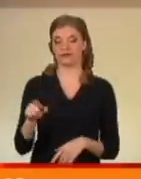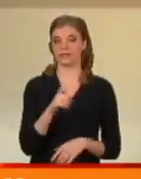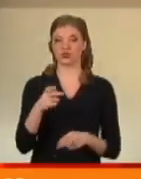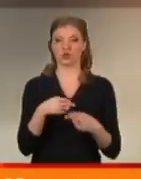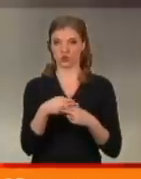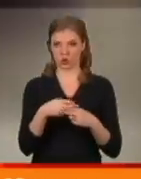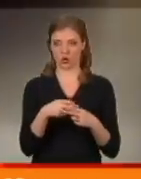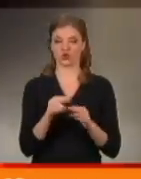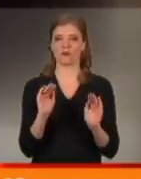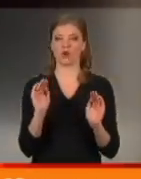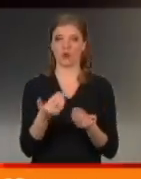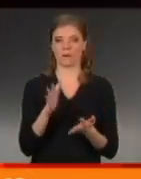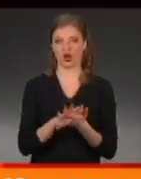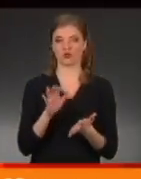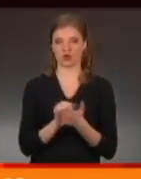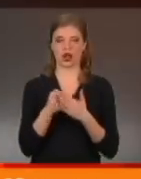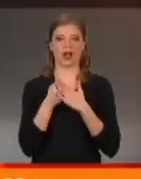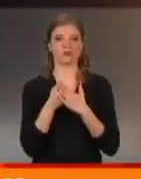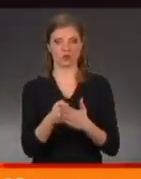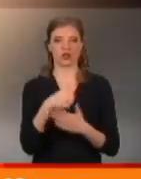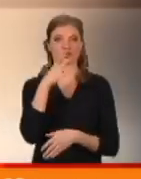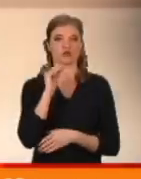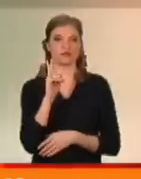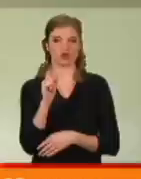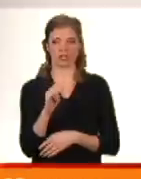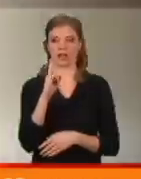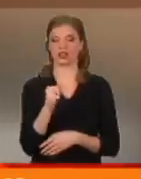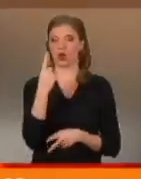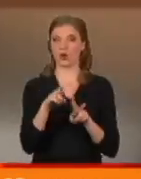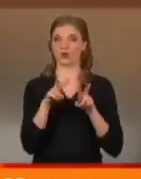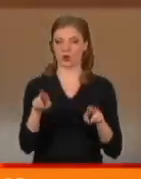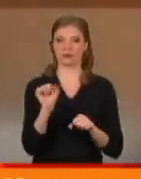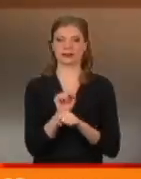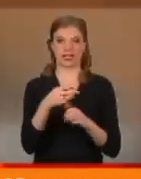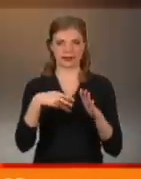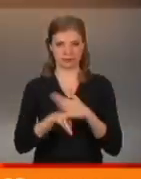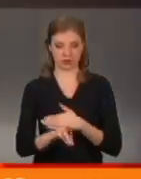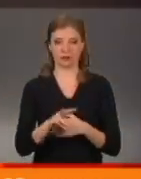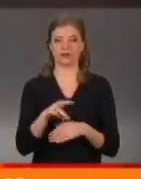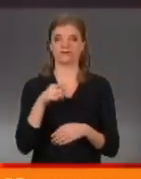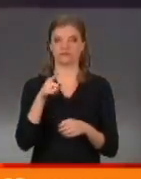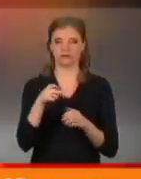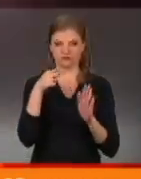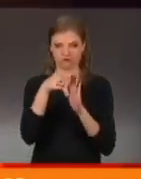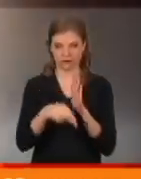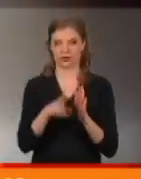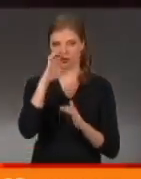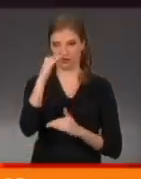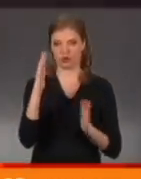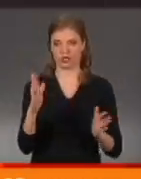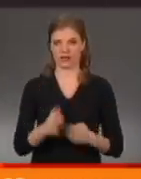ножем обмежує руйнацію авторитету Тараса Шевченка на одноіменній станції метрополітену, ріже портрети